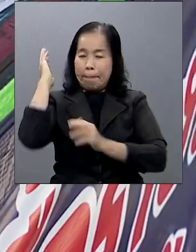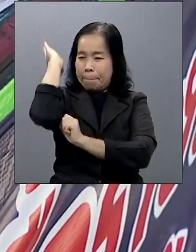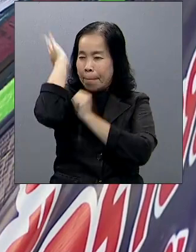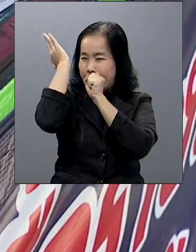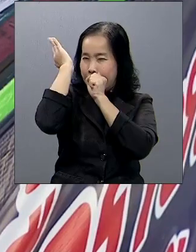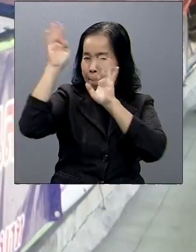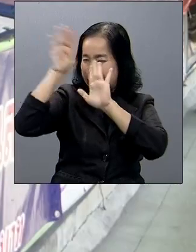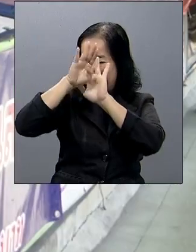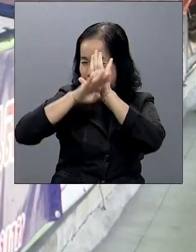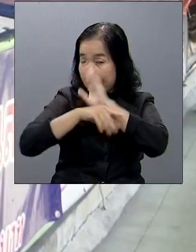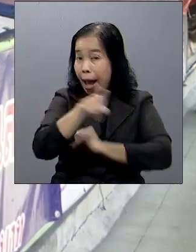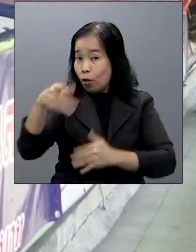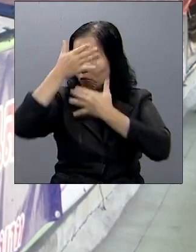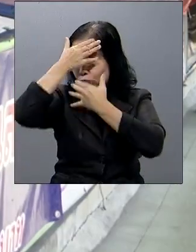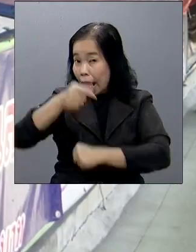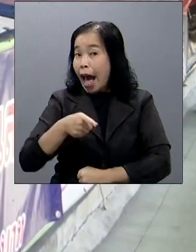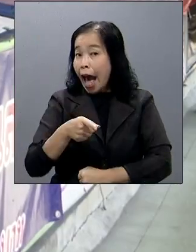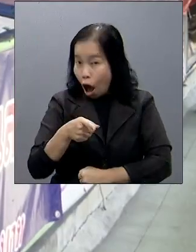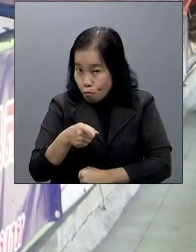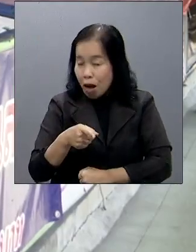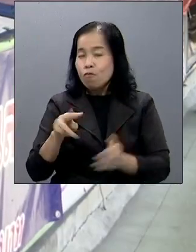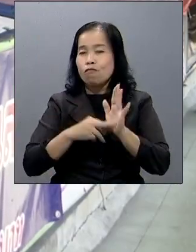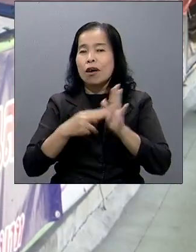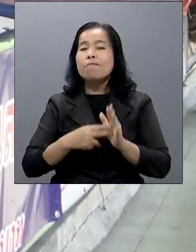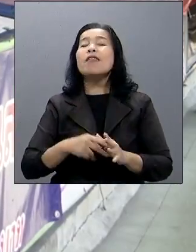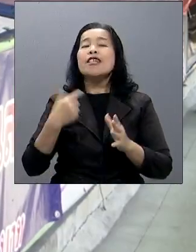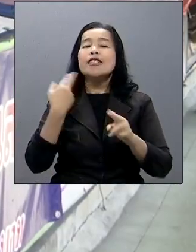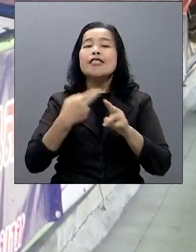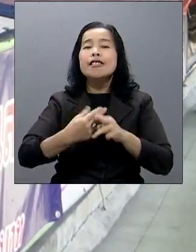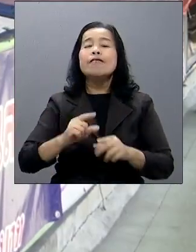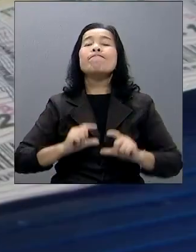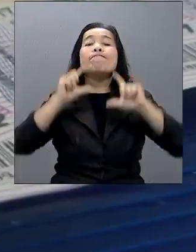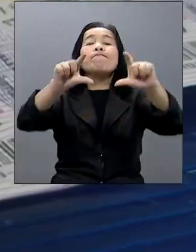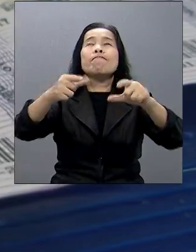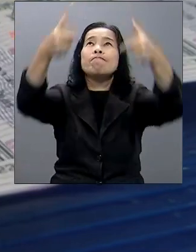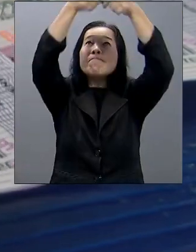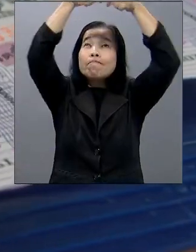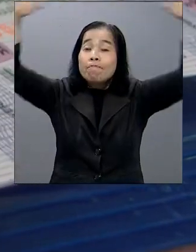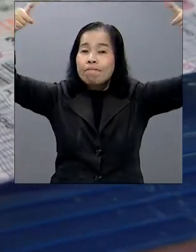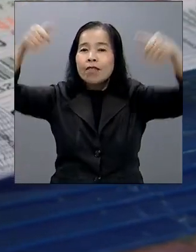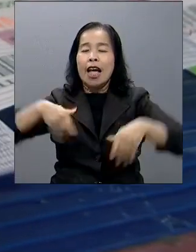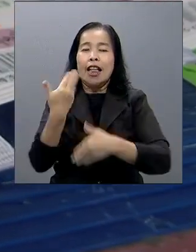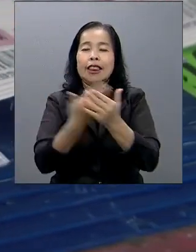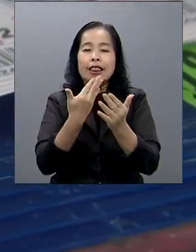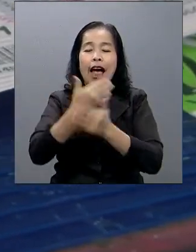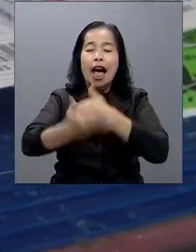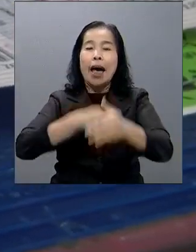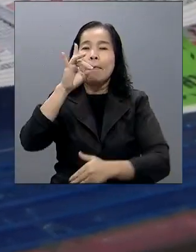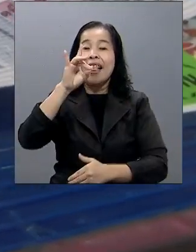การเป็นตัวแทนจำหน่ายโครงการสลาก80ณห้องอเนกประสงค์ชั้น3อาคารออกรางวัลค่ะ